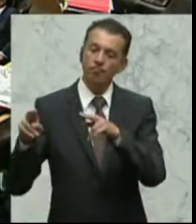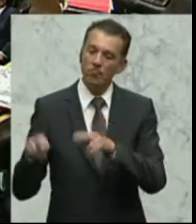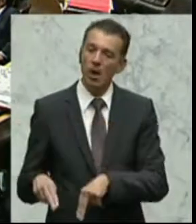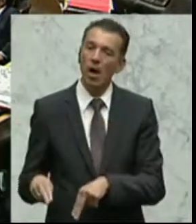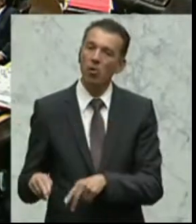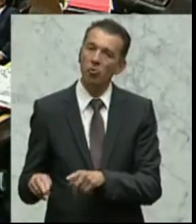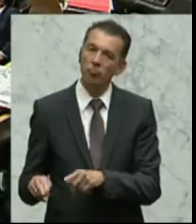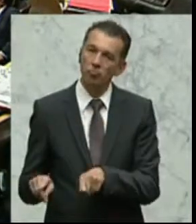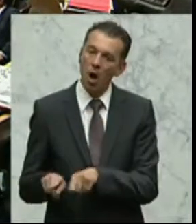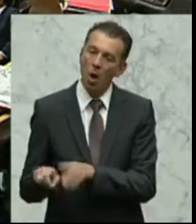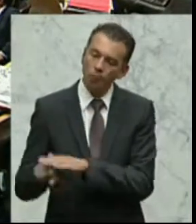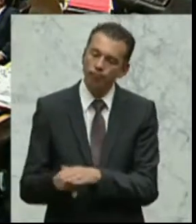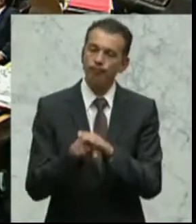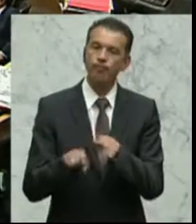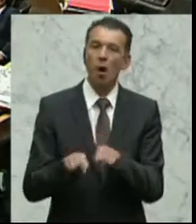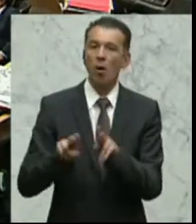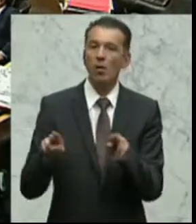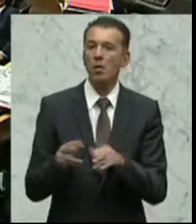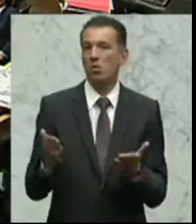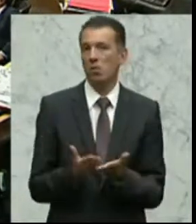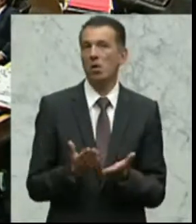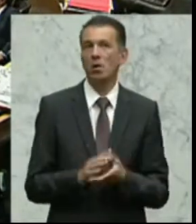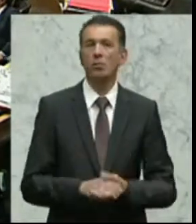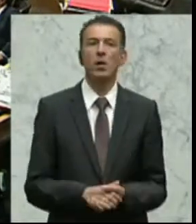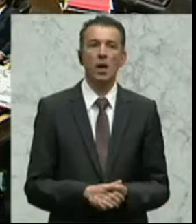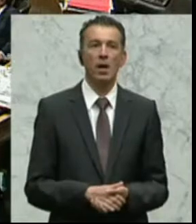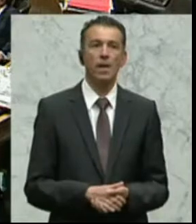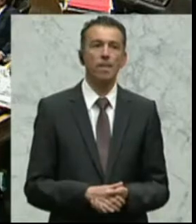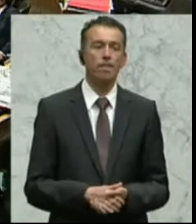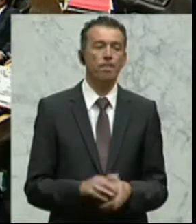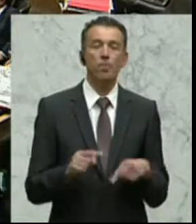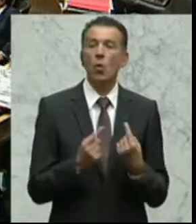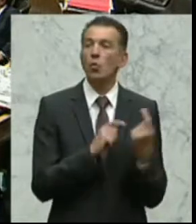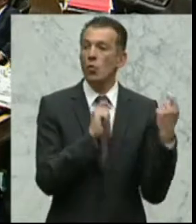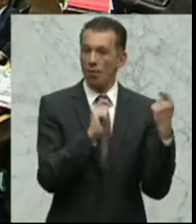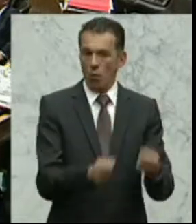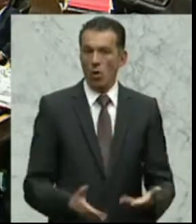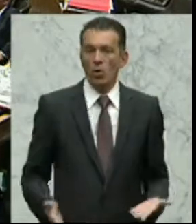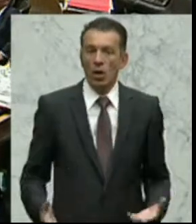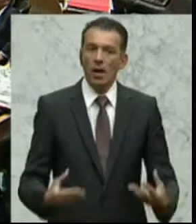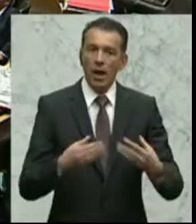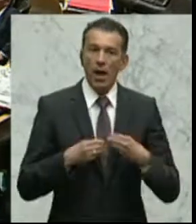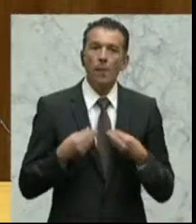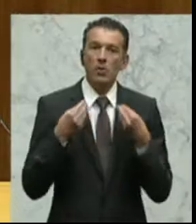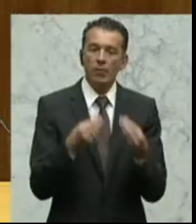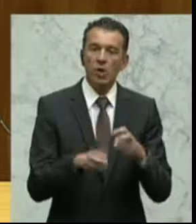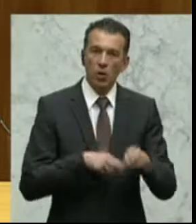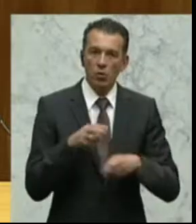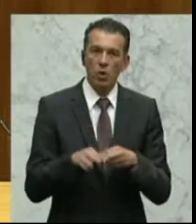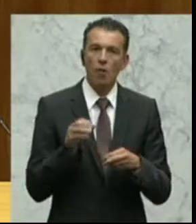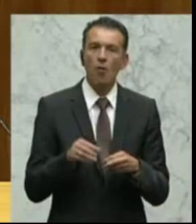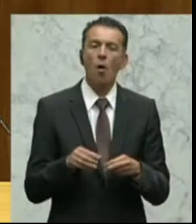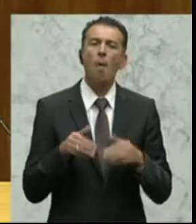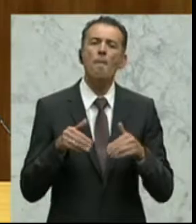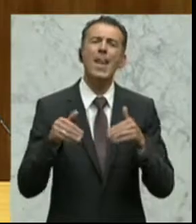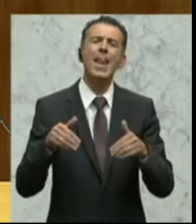im internationalen Vergleich heranziehen. Und da ist unser Vorschlag Erbschafts- und Schenkungssteuer für Millionen Erbschaften, da ist